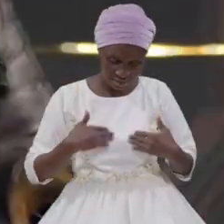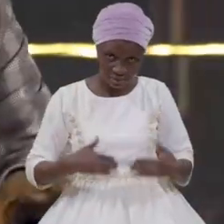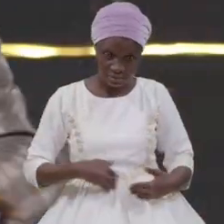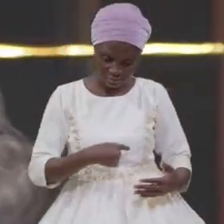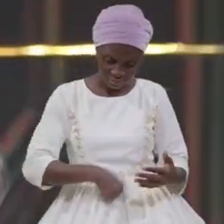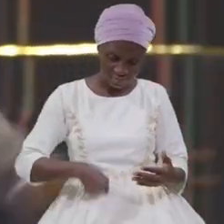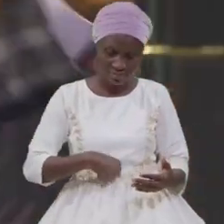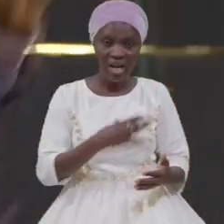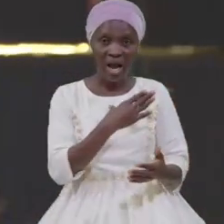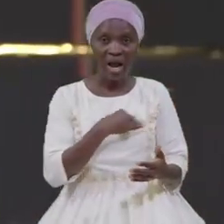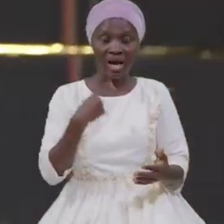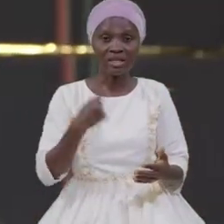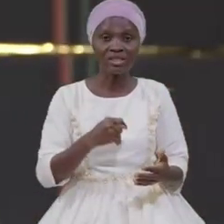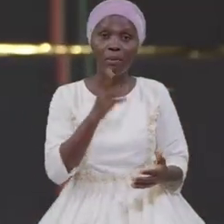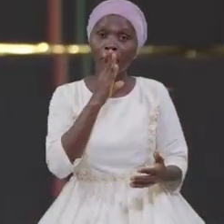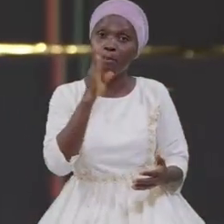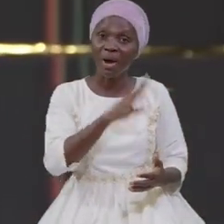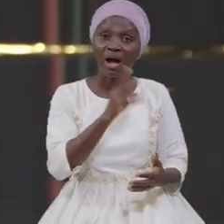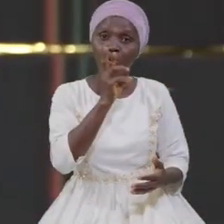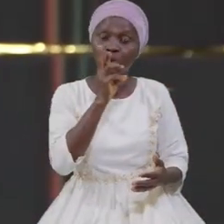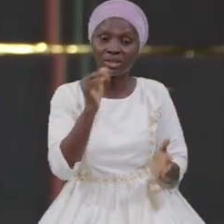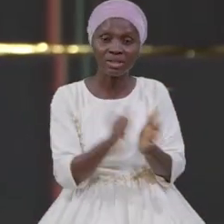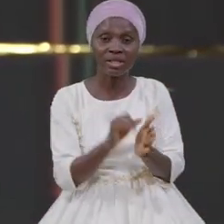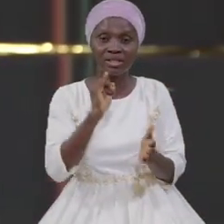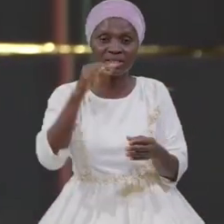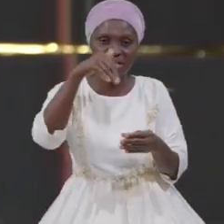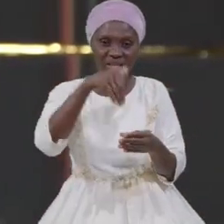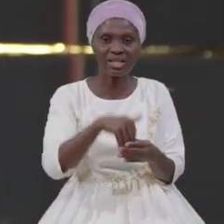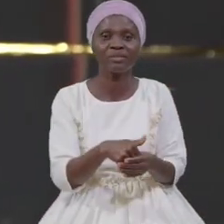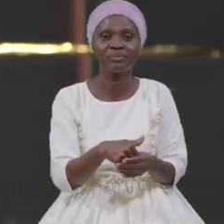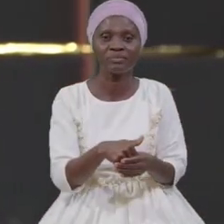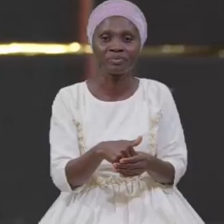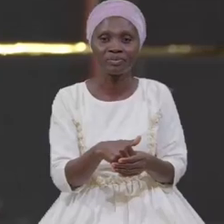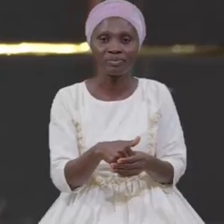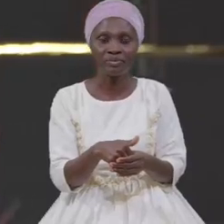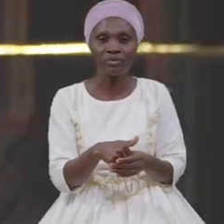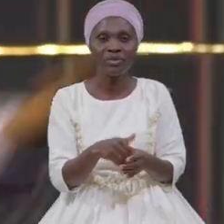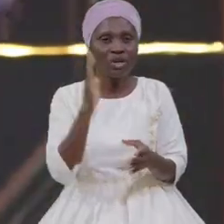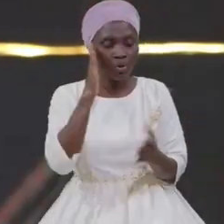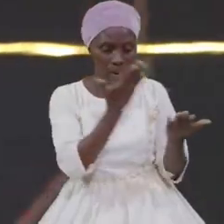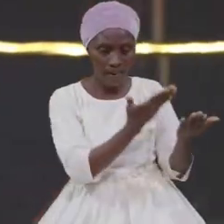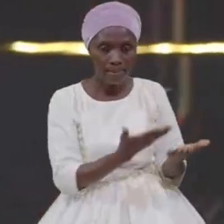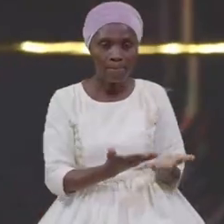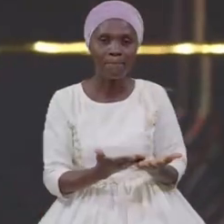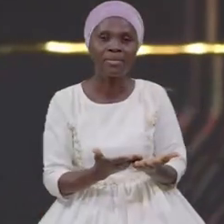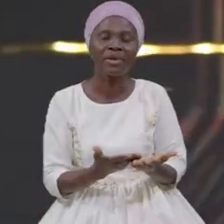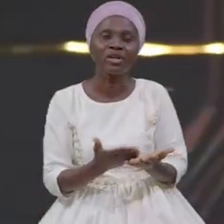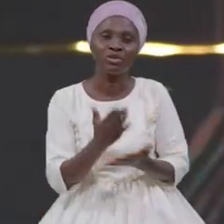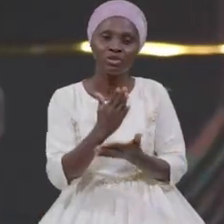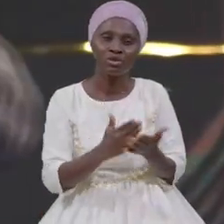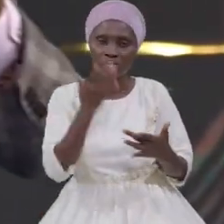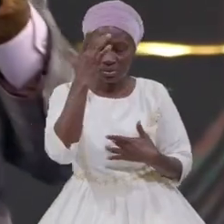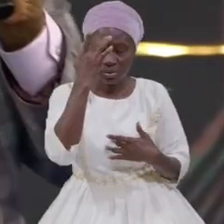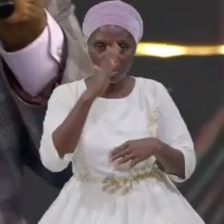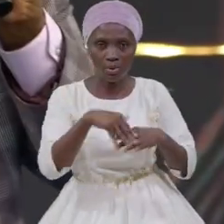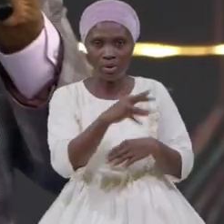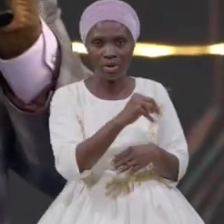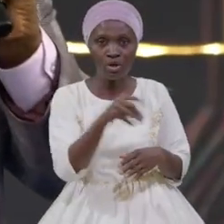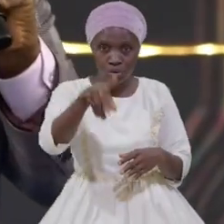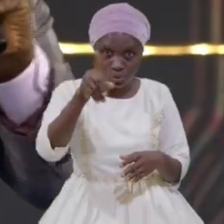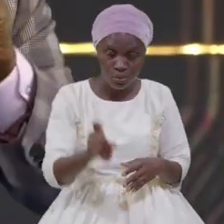et l'eau qui est remplie de germes, de microbes, de bactéries. Il faut ôter cette eau qu'il a